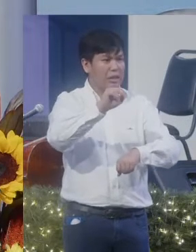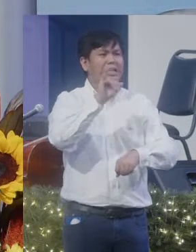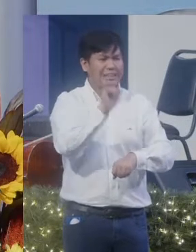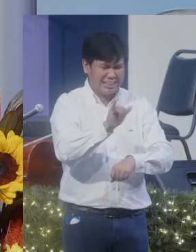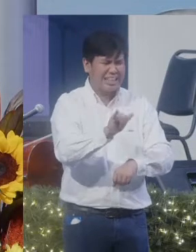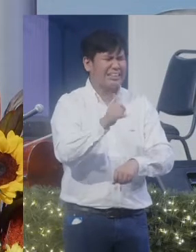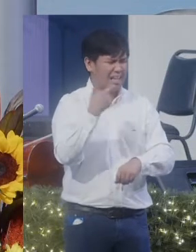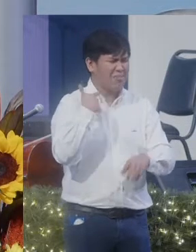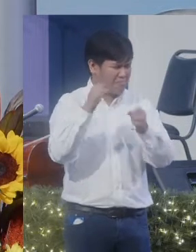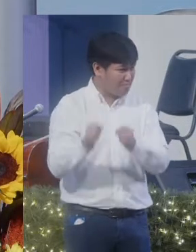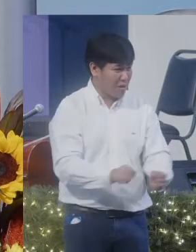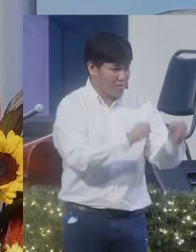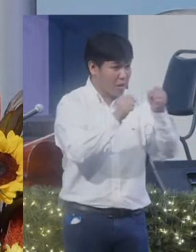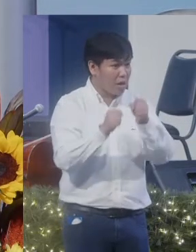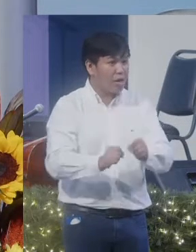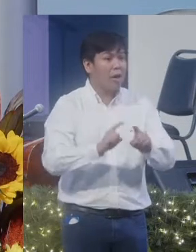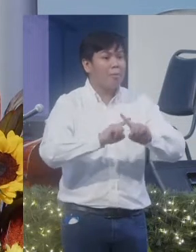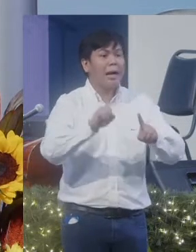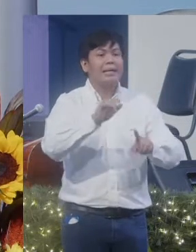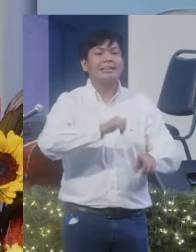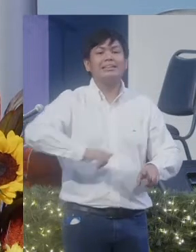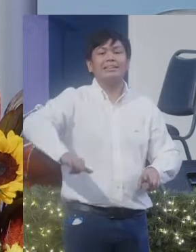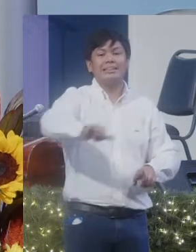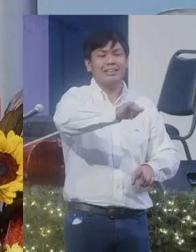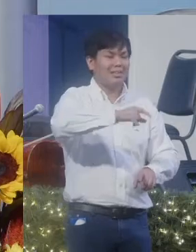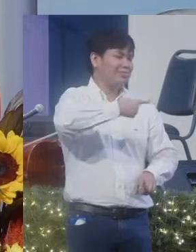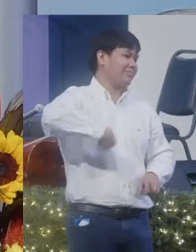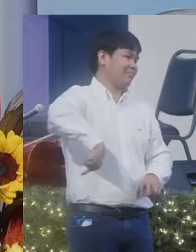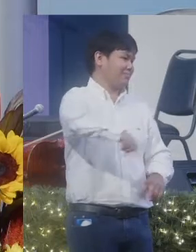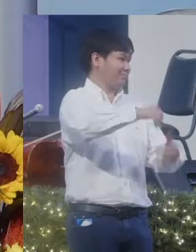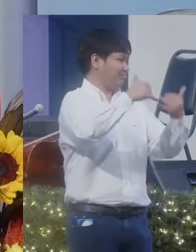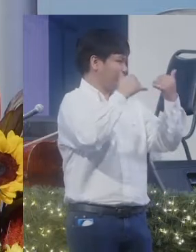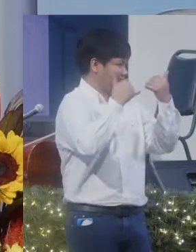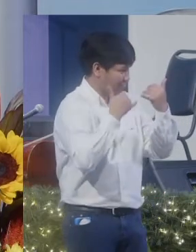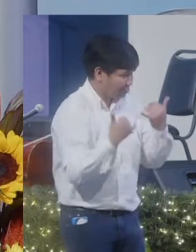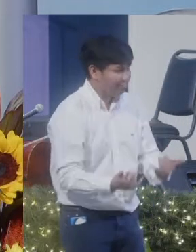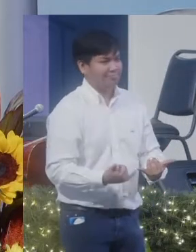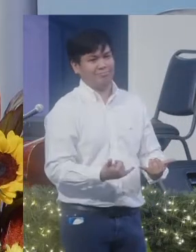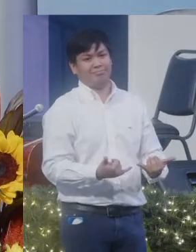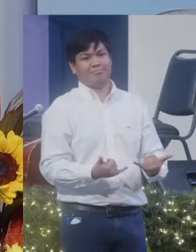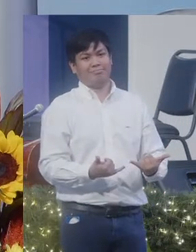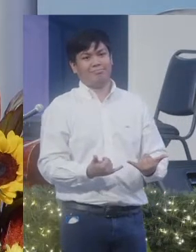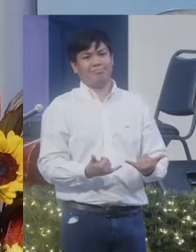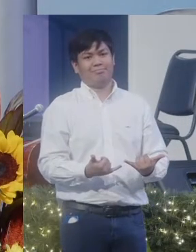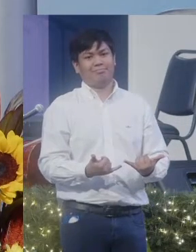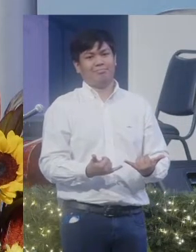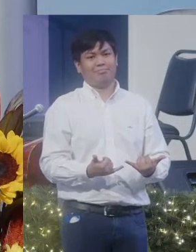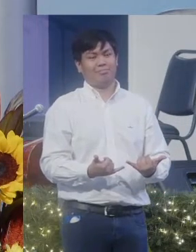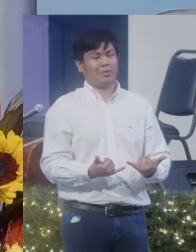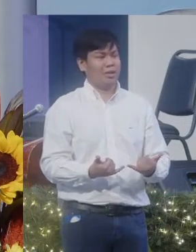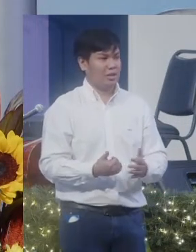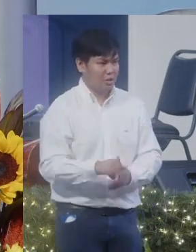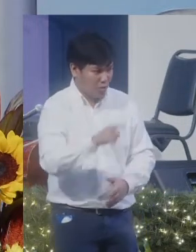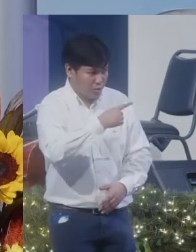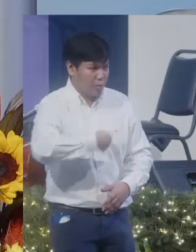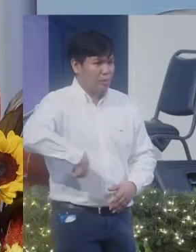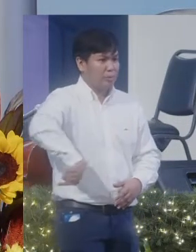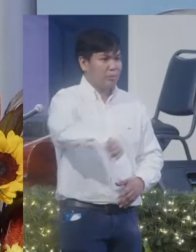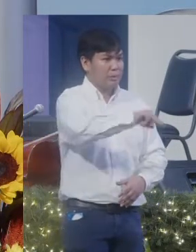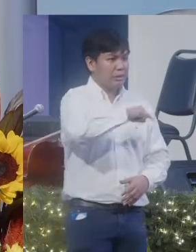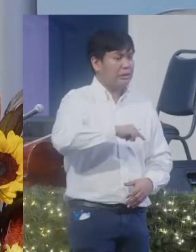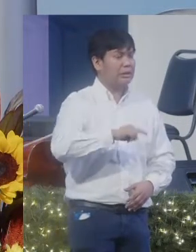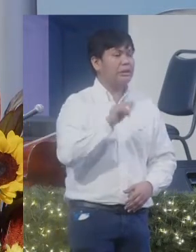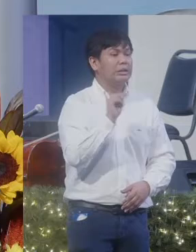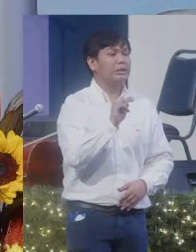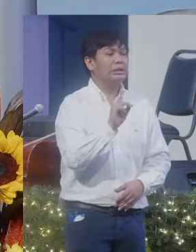Nasa verses 8 to 11. Una, nag-uumpisa ito sa pagkilala ng ating pagiging makasalanan